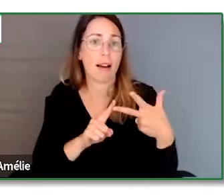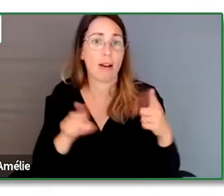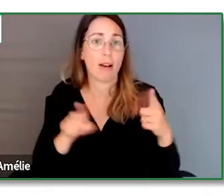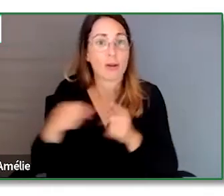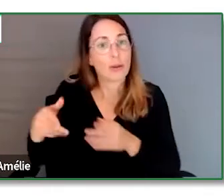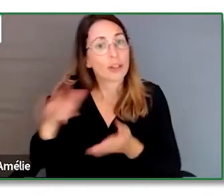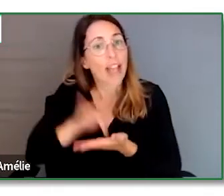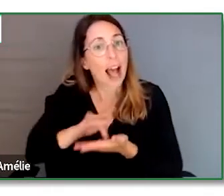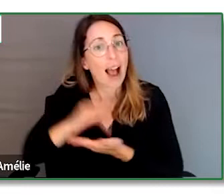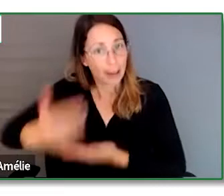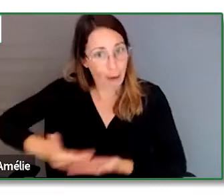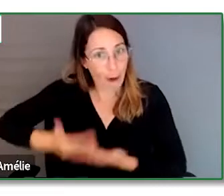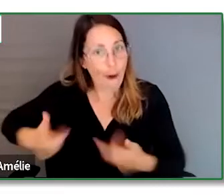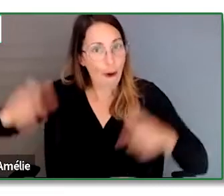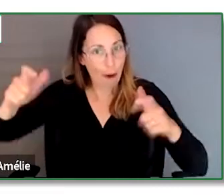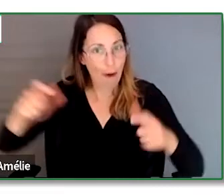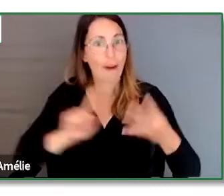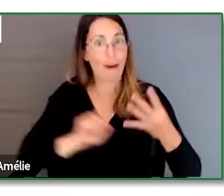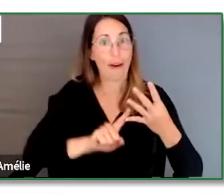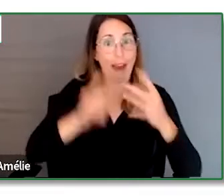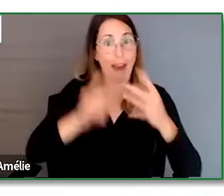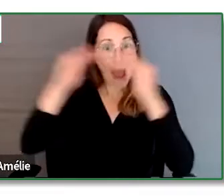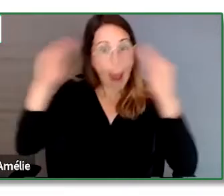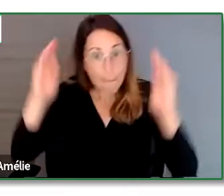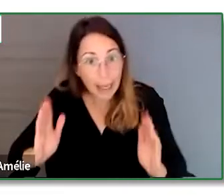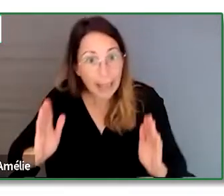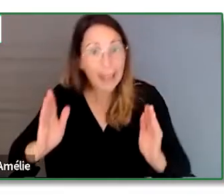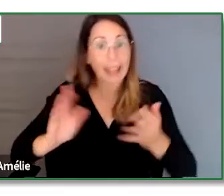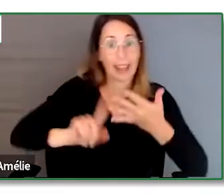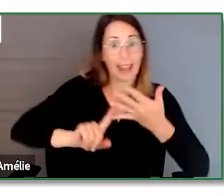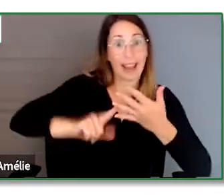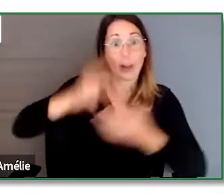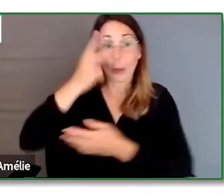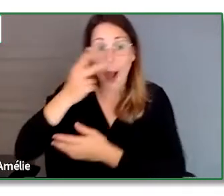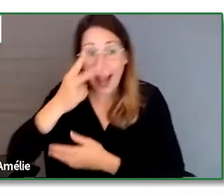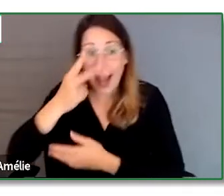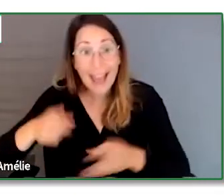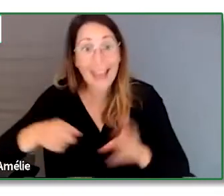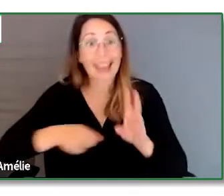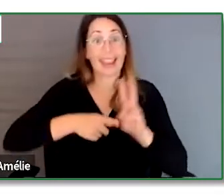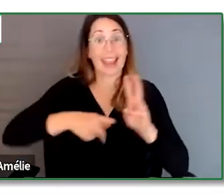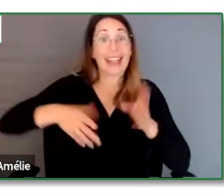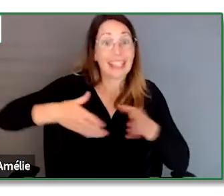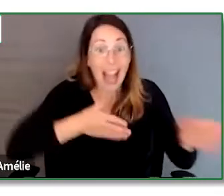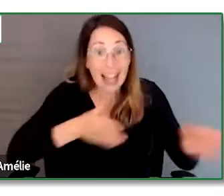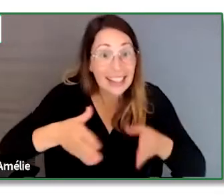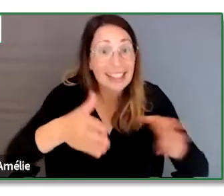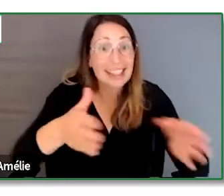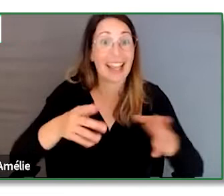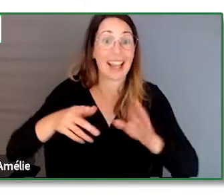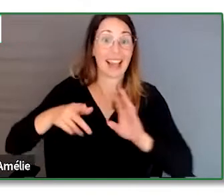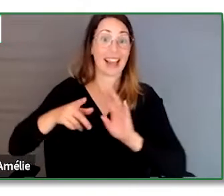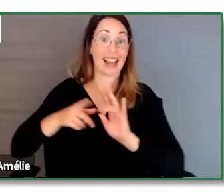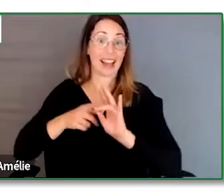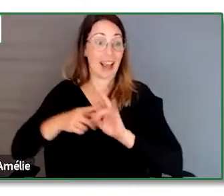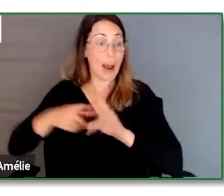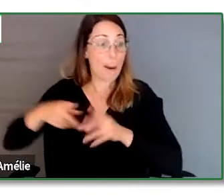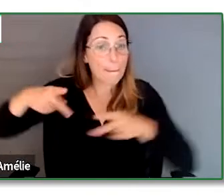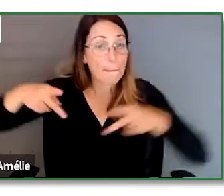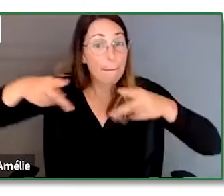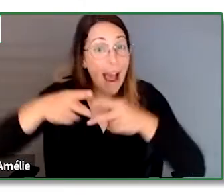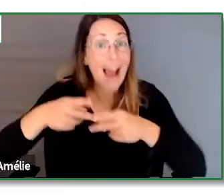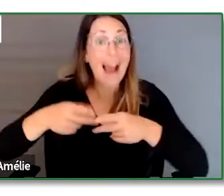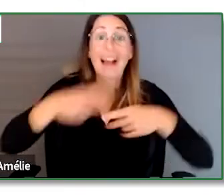des abris, des toilettes, des sentiers, des panoramas. Nous avons des terrains de jeu, des